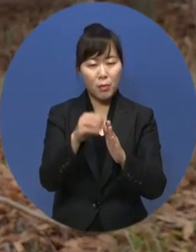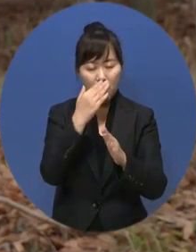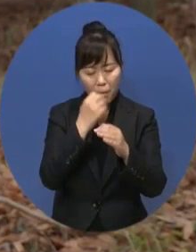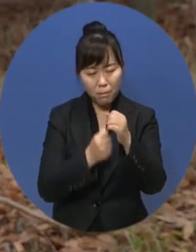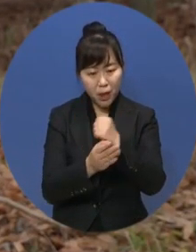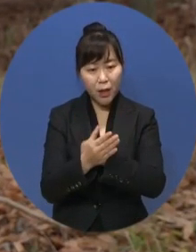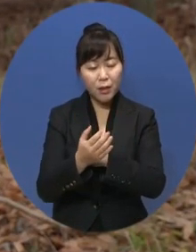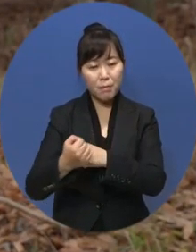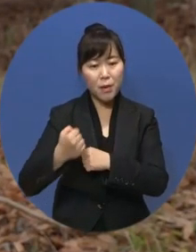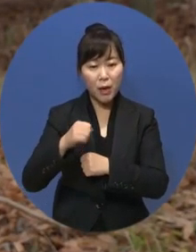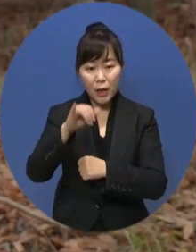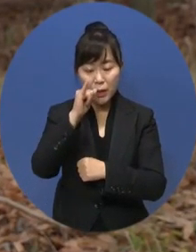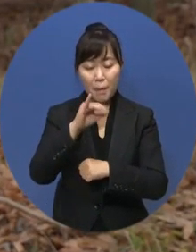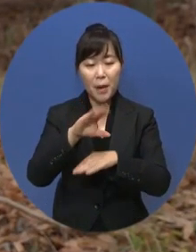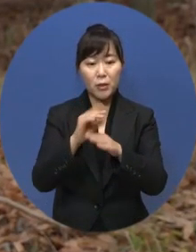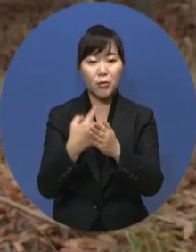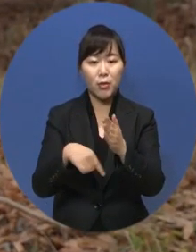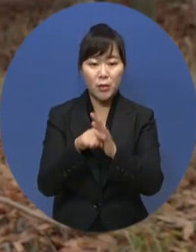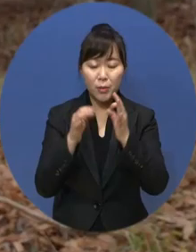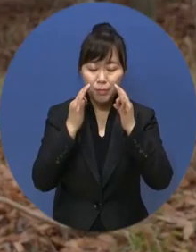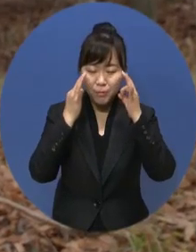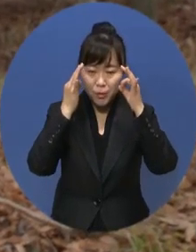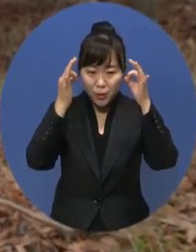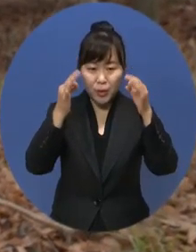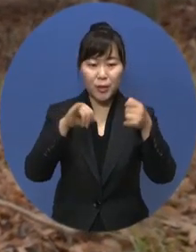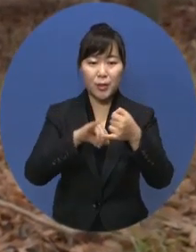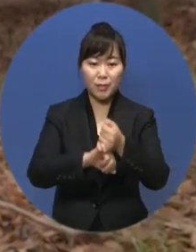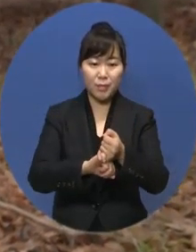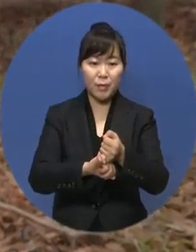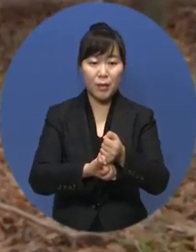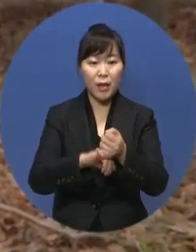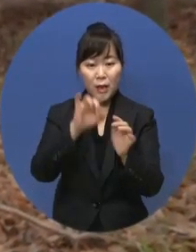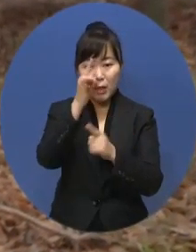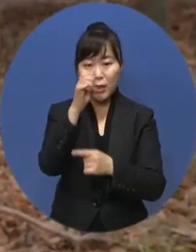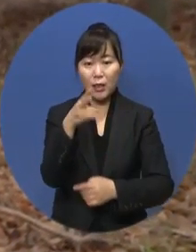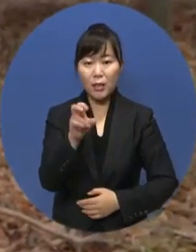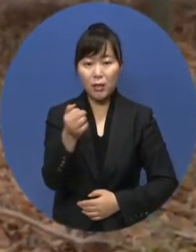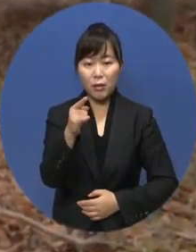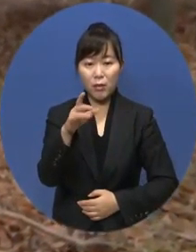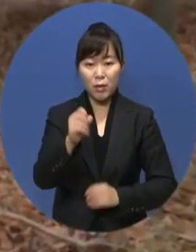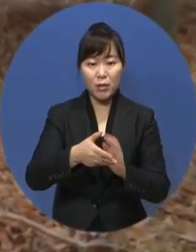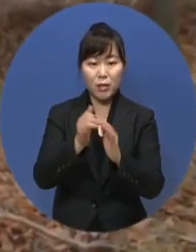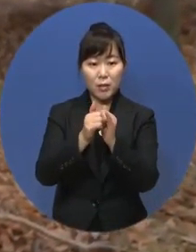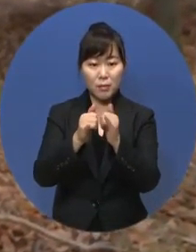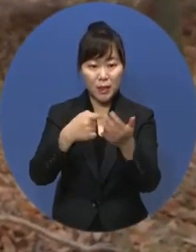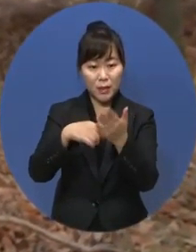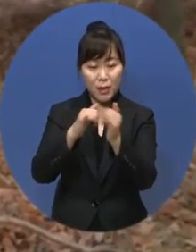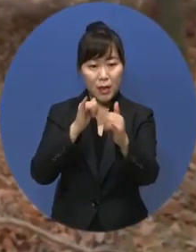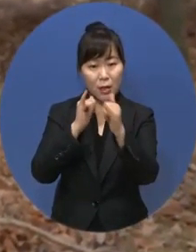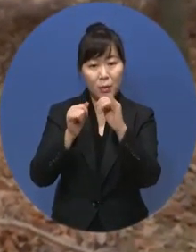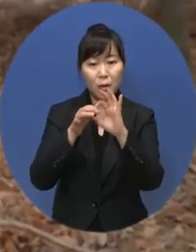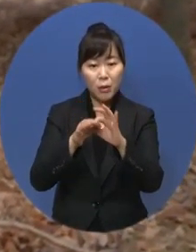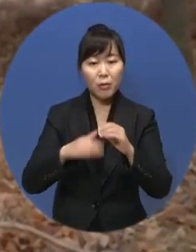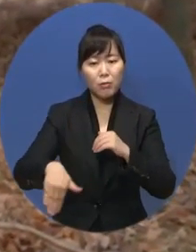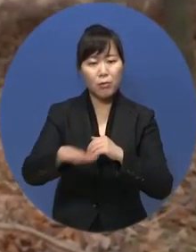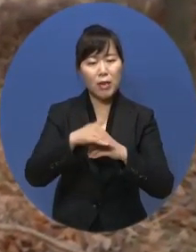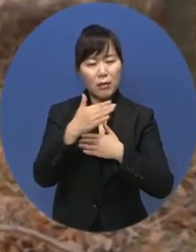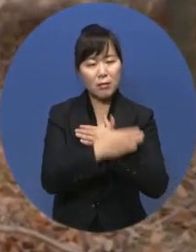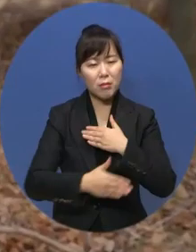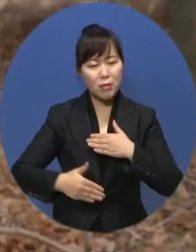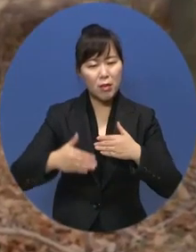수 있는 방송을 만들도록 노력하겠습니다. 이번 이영광 시민기자의 인터뷰를 통해서 우리가 가진 신체적